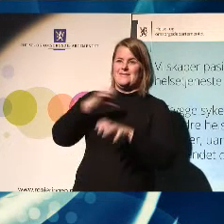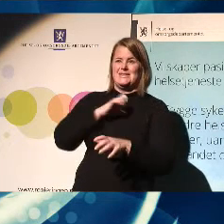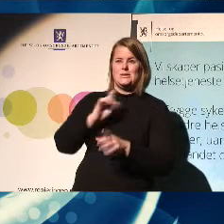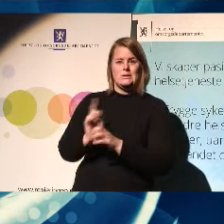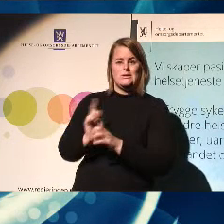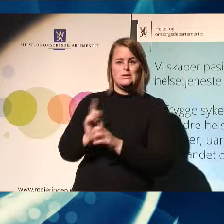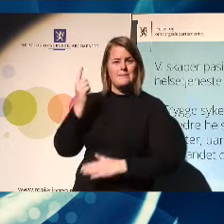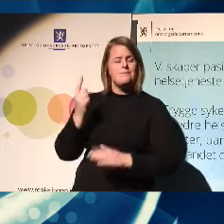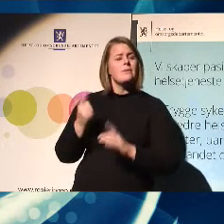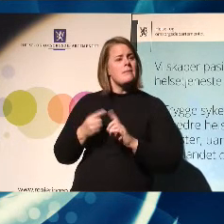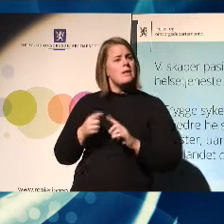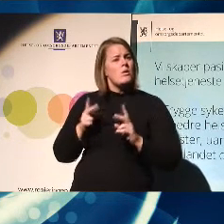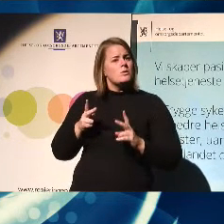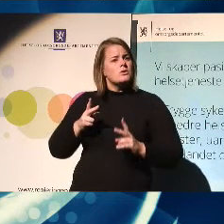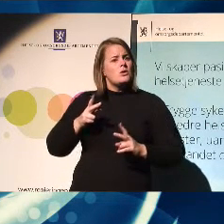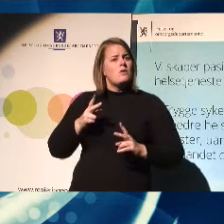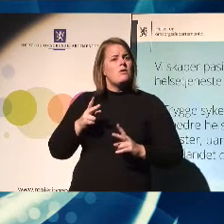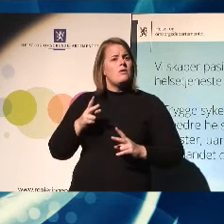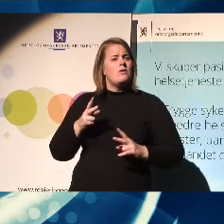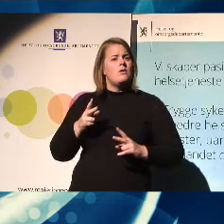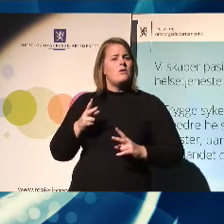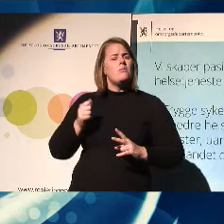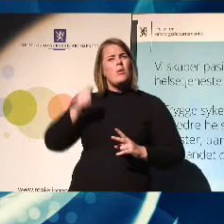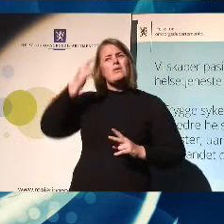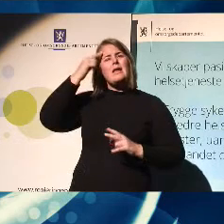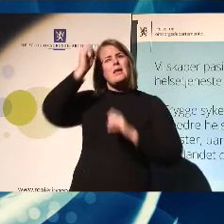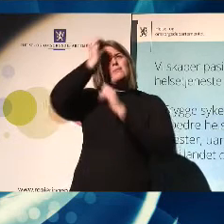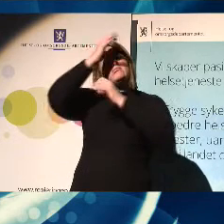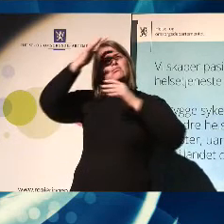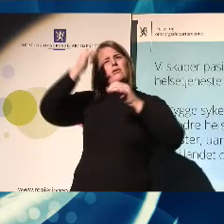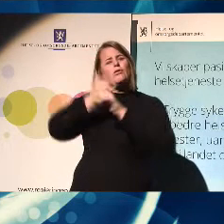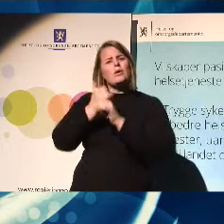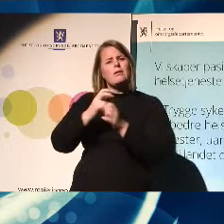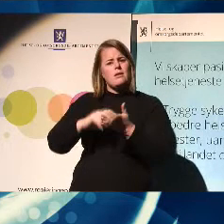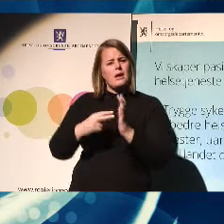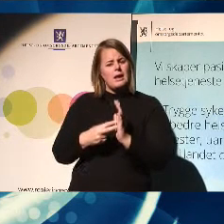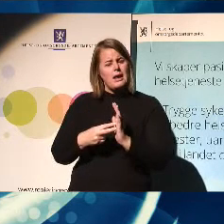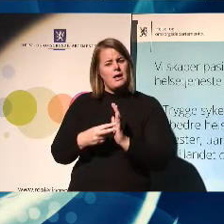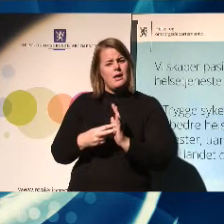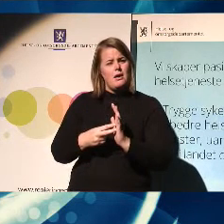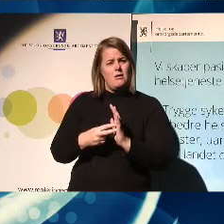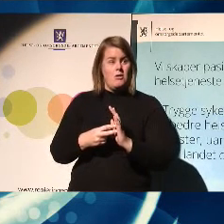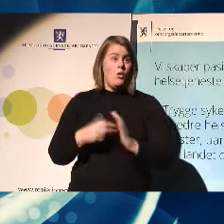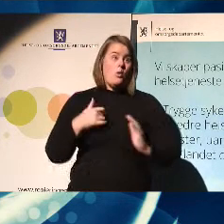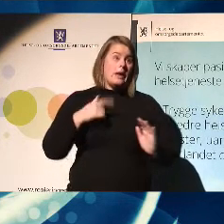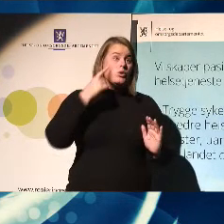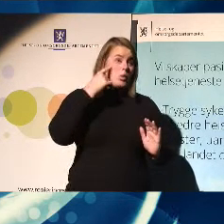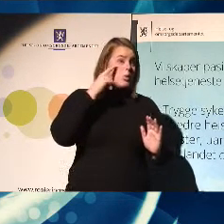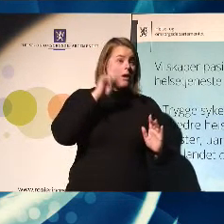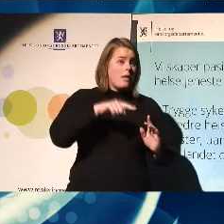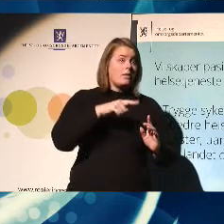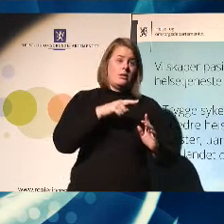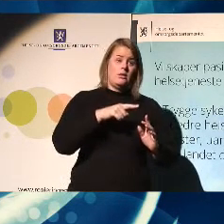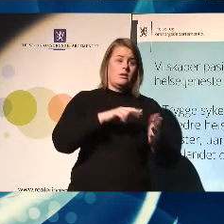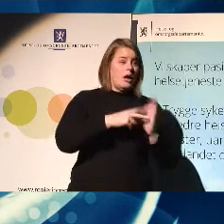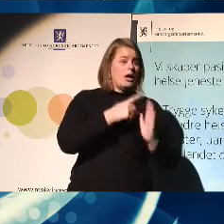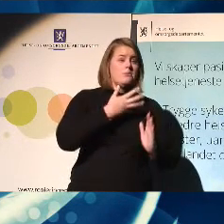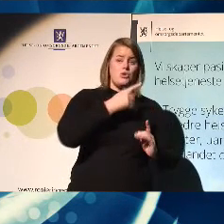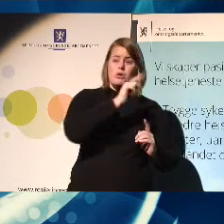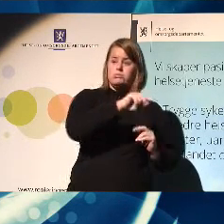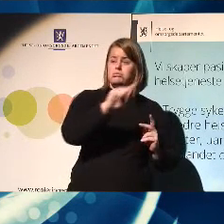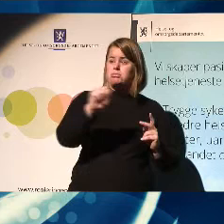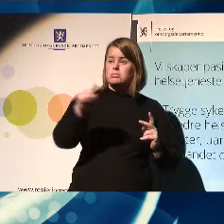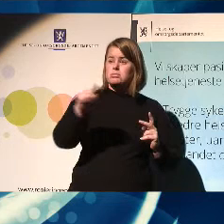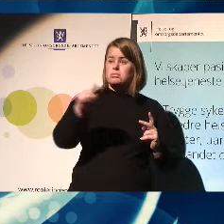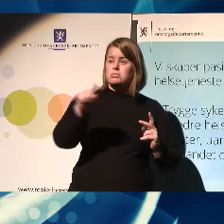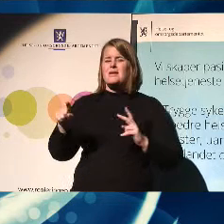scenarie for hvordan vi skal kunne håndtere det. Og jeg tror i stort man kan klare veldig mye, men det kan være veldig lurt å ha tenkt det